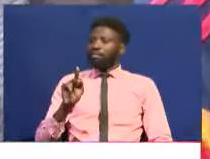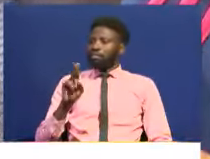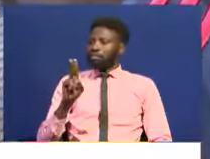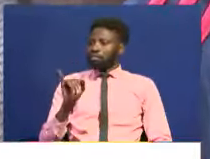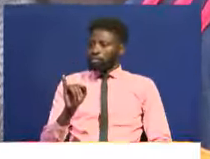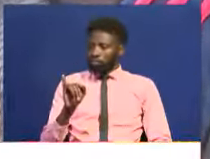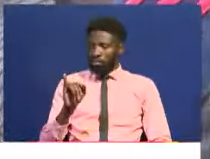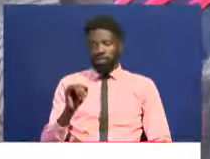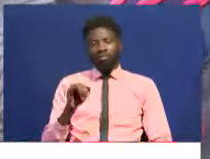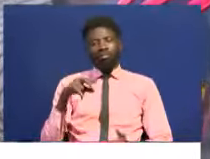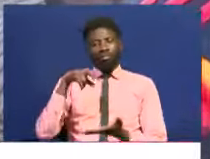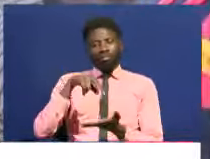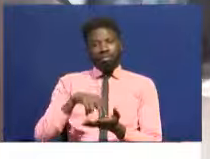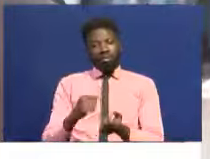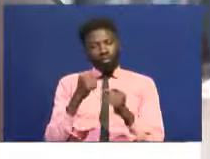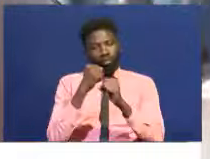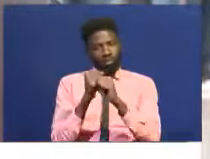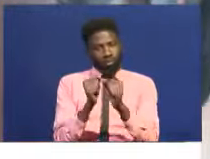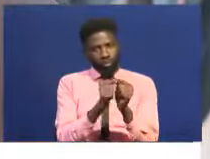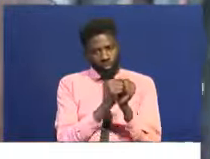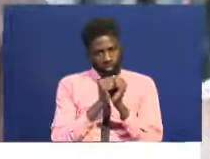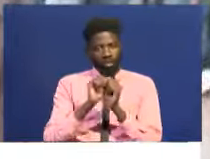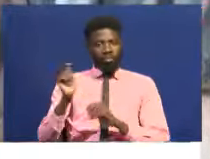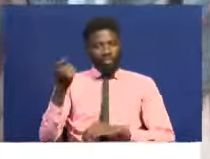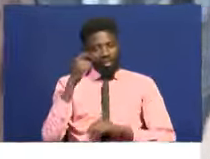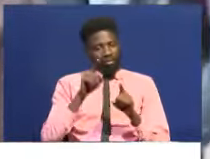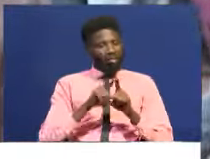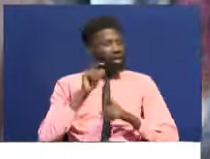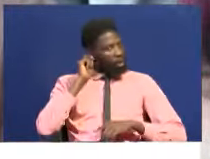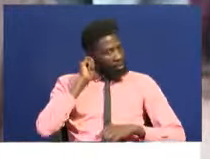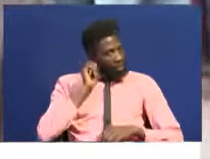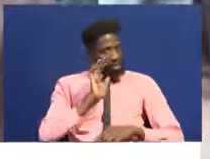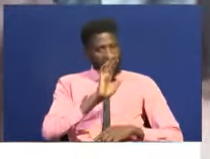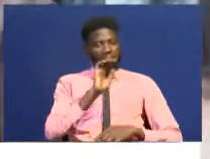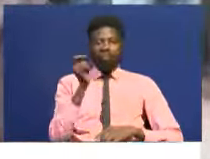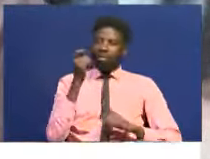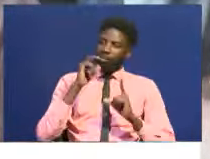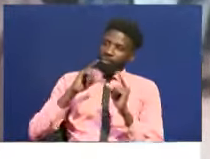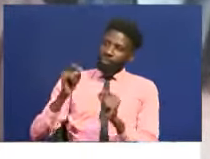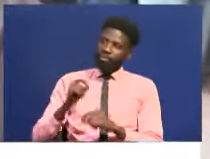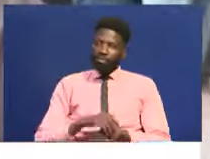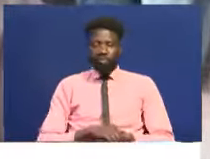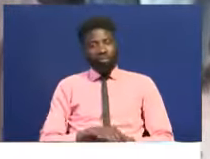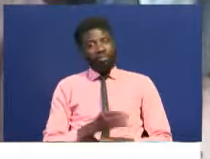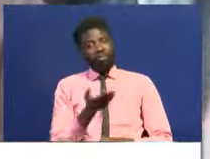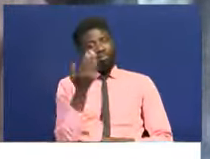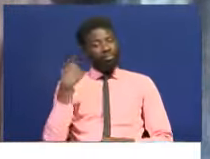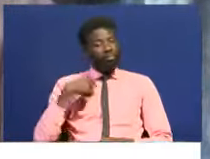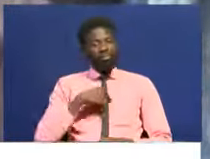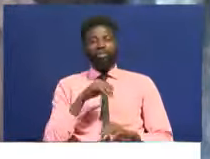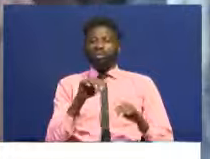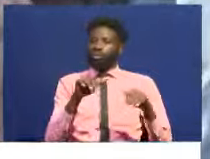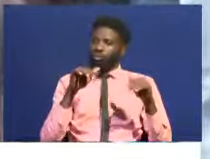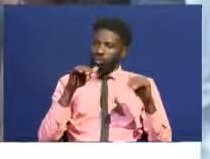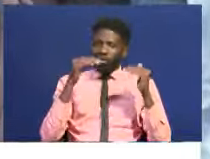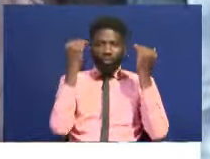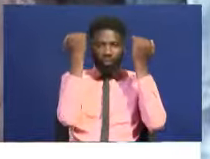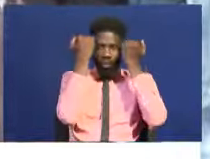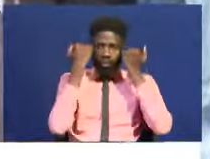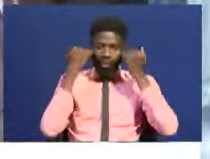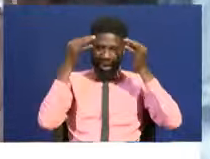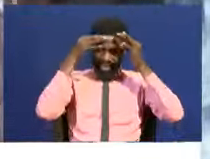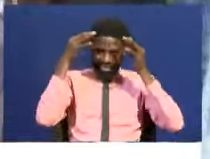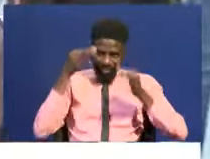rais anamwambia, wafanye kazi pamoja. Tulikuwa tumekaa tukiongojea sana tuone uamuzi wa mahakama. Mahakama imepitisha na